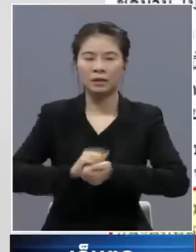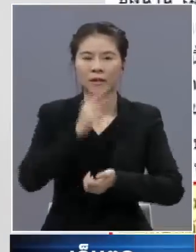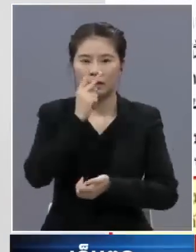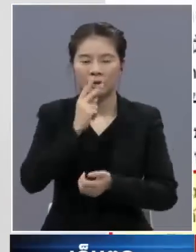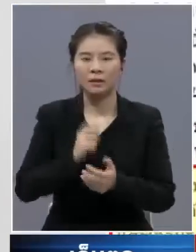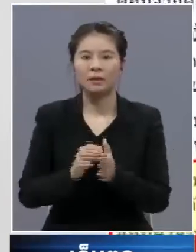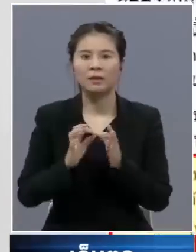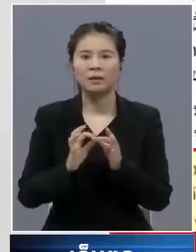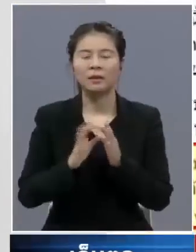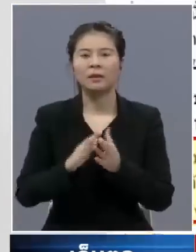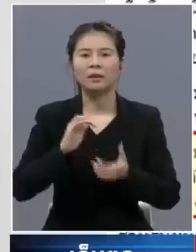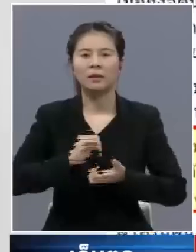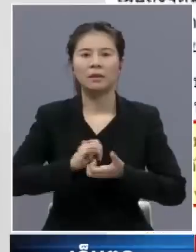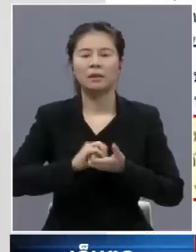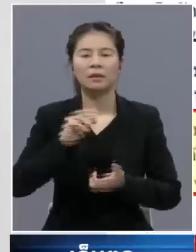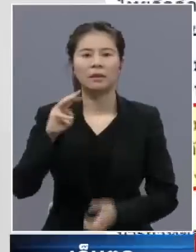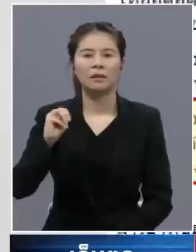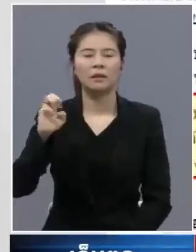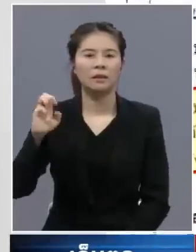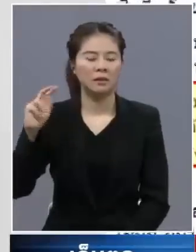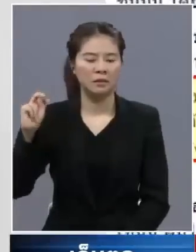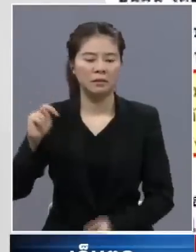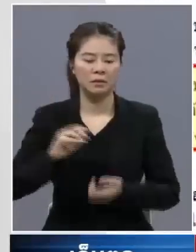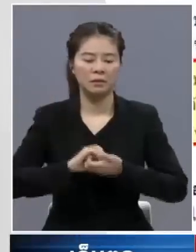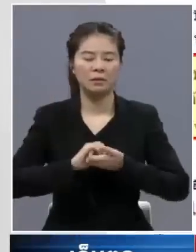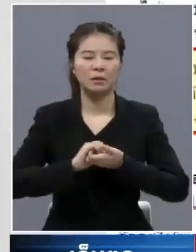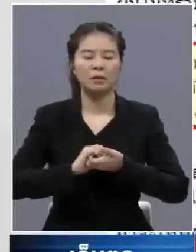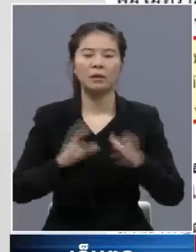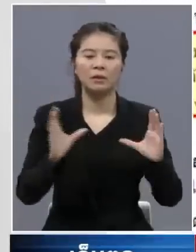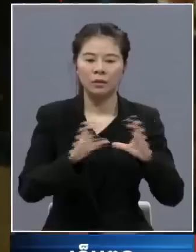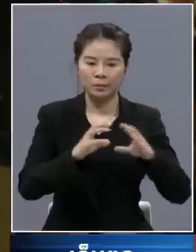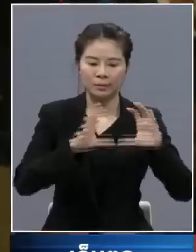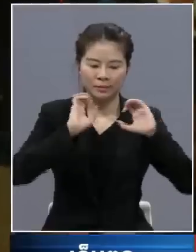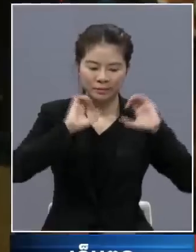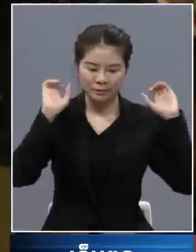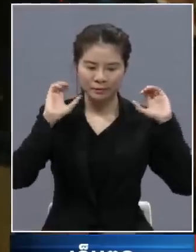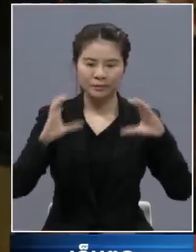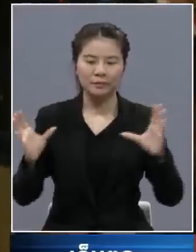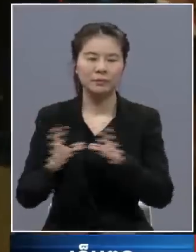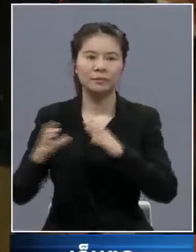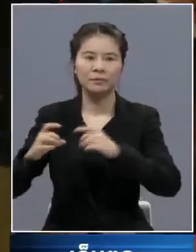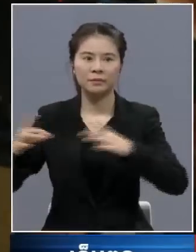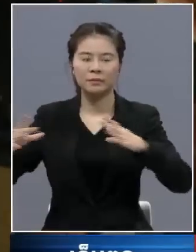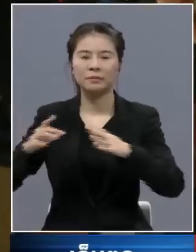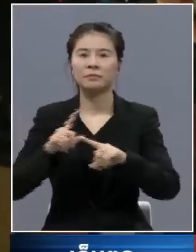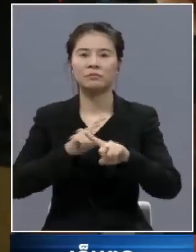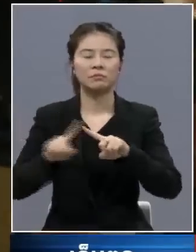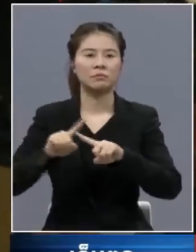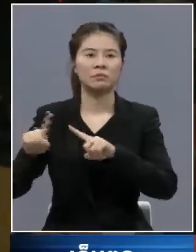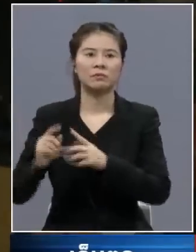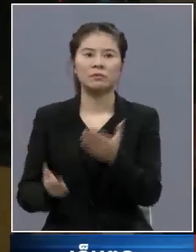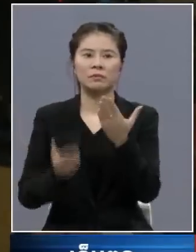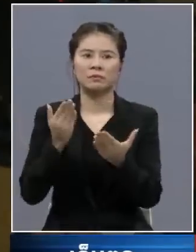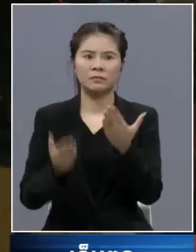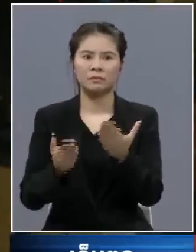เป็น Advance MOU เลยอ่ะไม่ว่าจะไปเป็นพรรคร่วมรัฐบาลหรือว่าจะไปเป็นพรรคฝ่ายค้านก็ตามอยากจะเห็นการจับมือกันแน่น